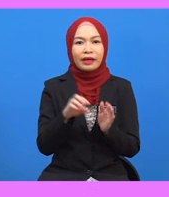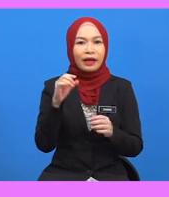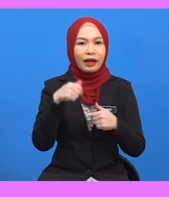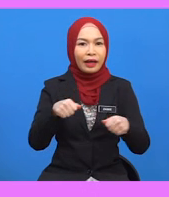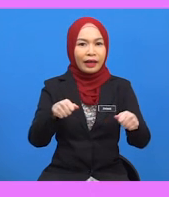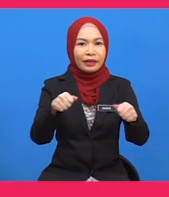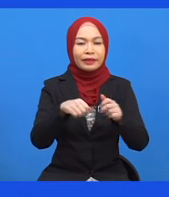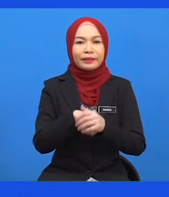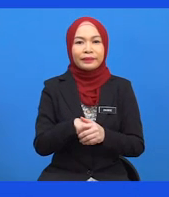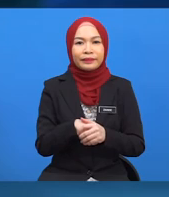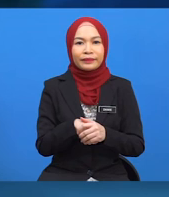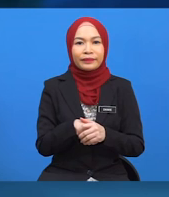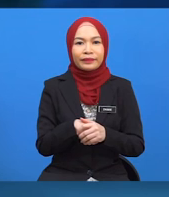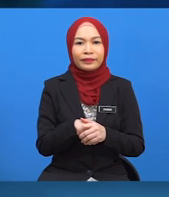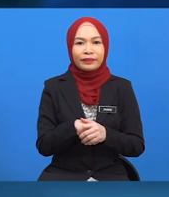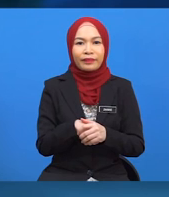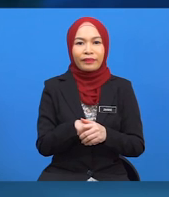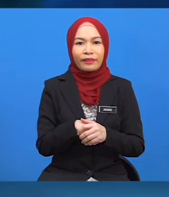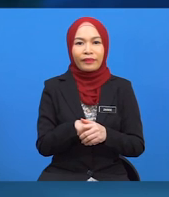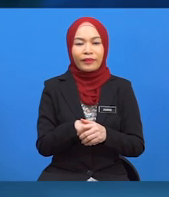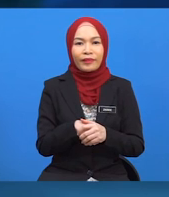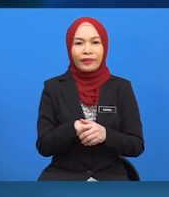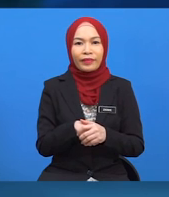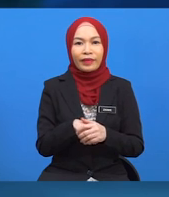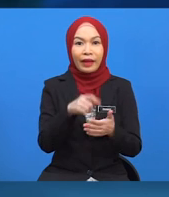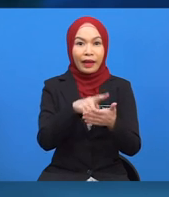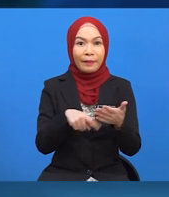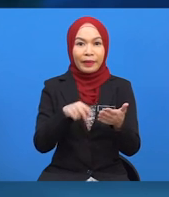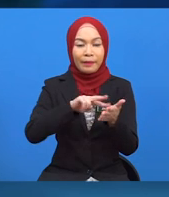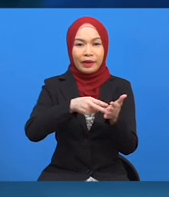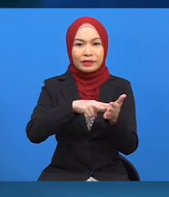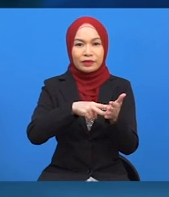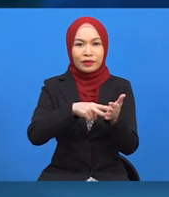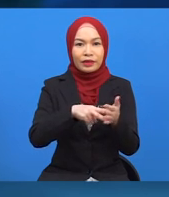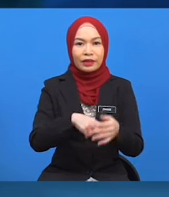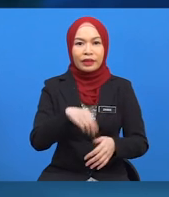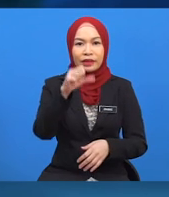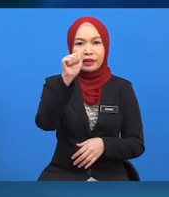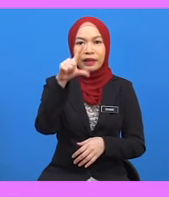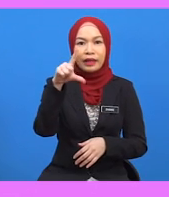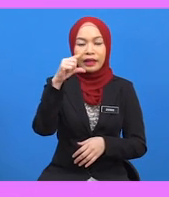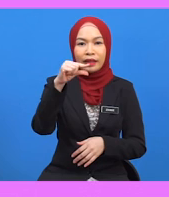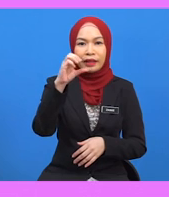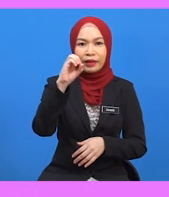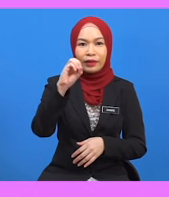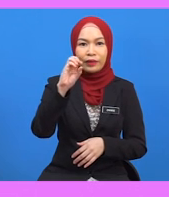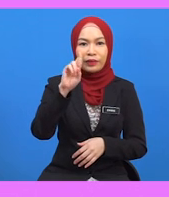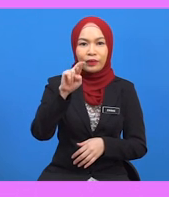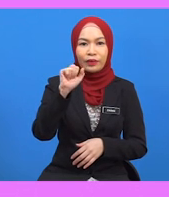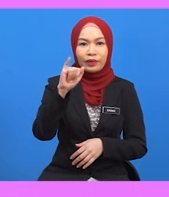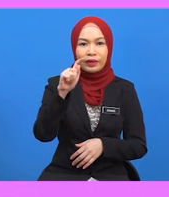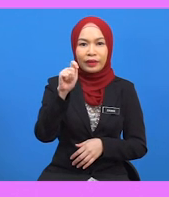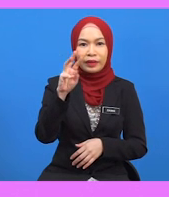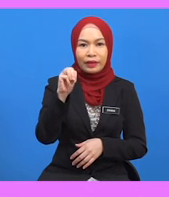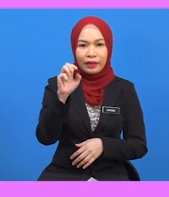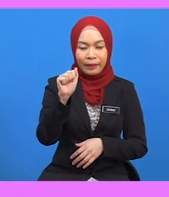binary search. Apakah maksud algoritma? Algoritma ialah satu siri langkah